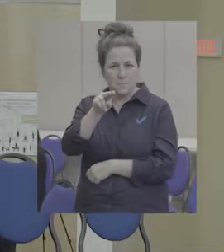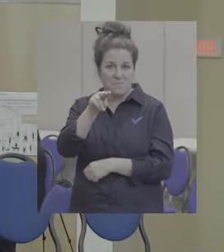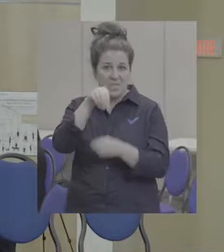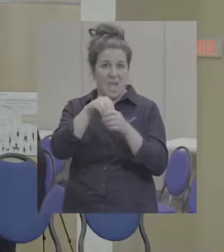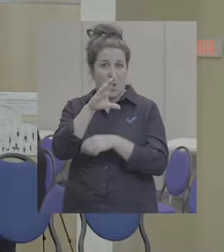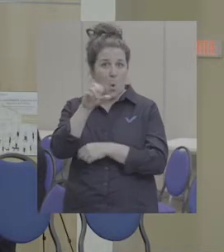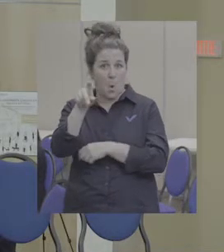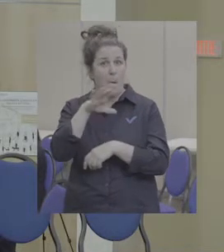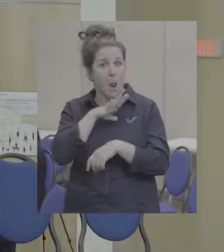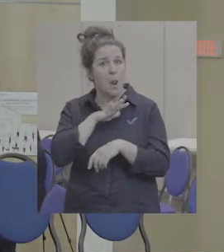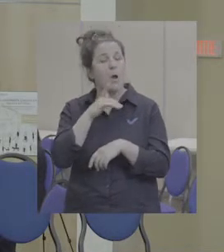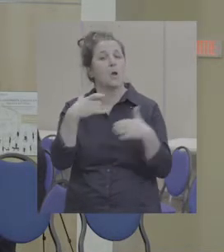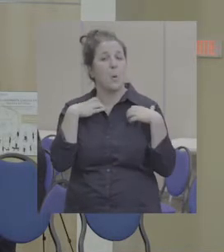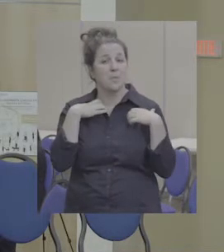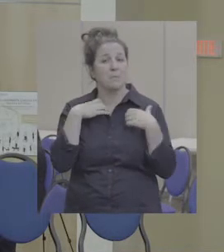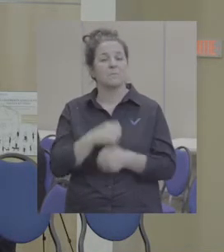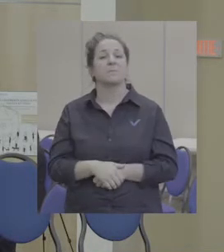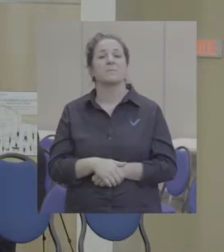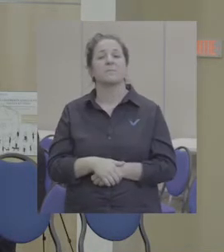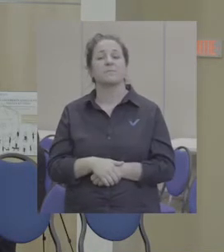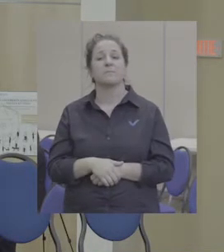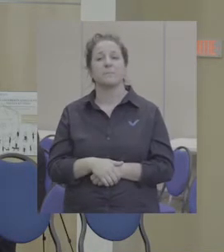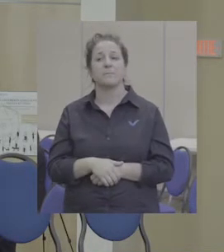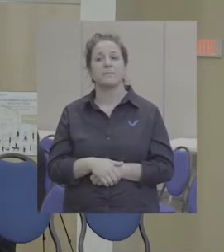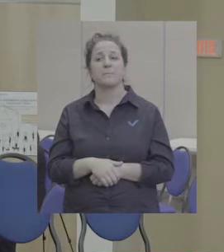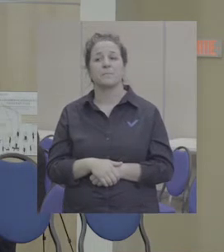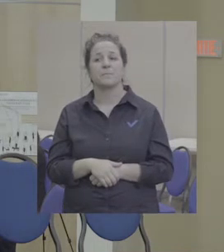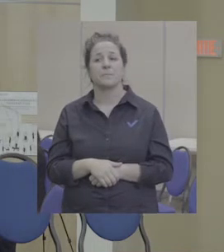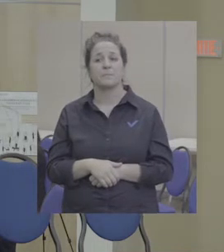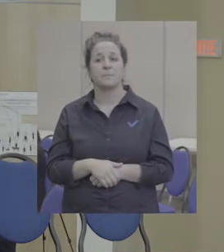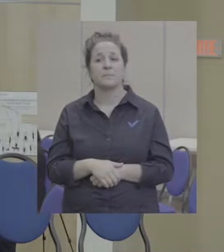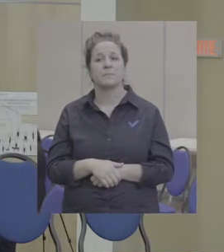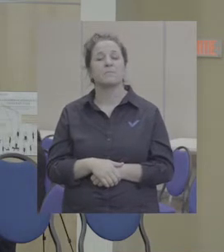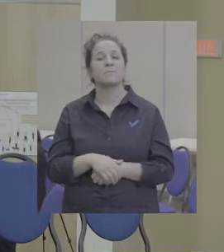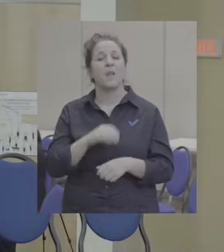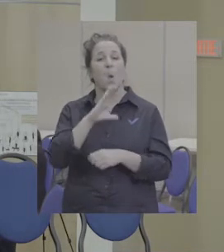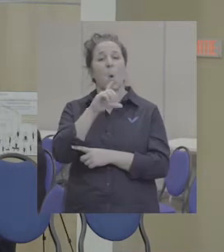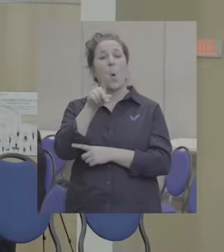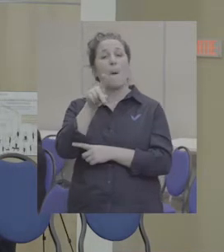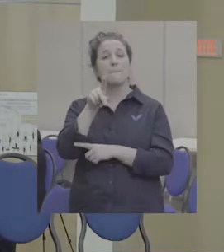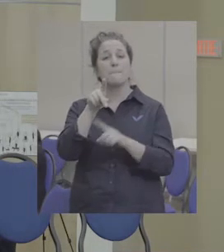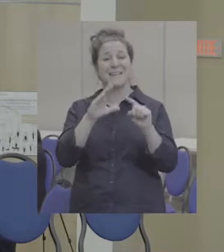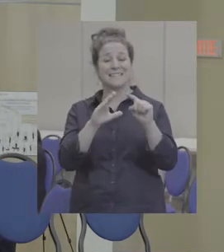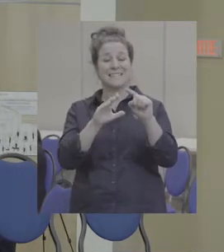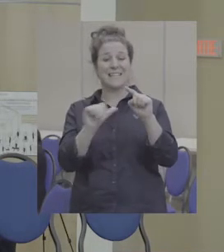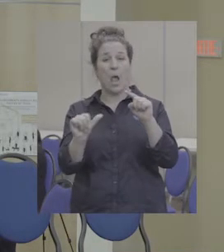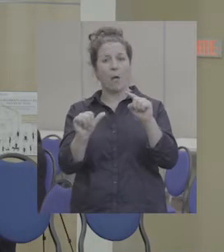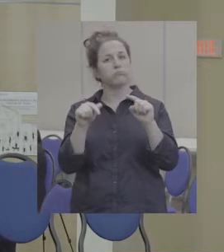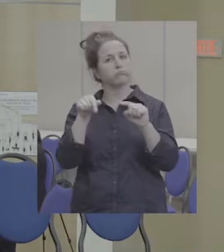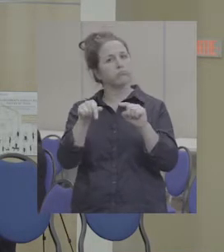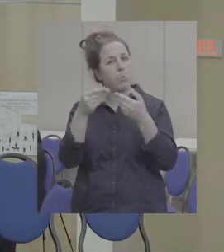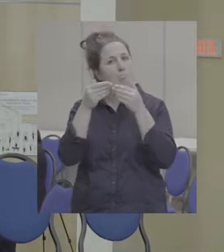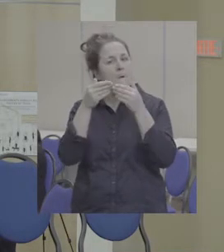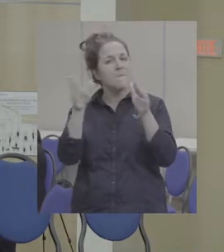à la coopérative. La coopérative, en fait, le conseil d'administration, il est